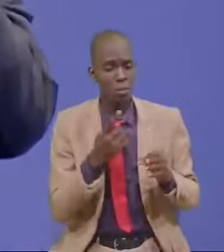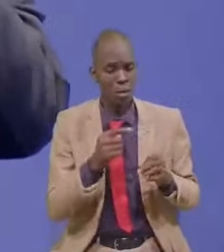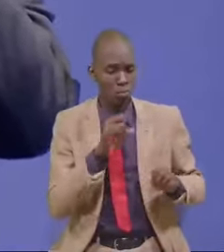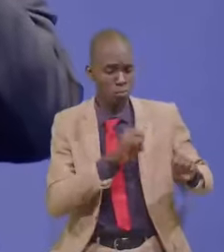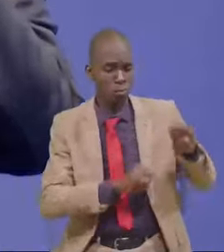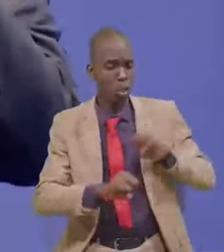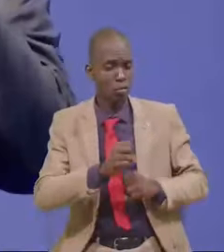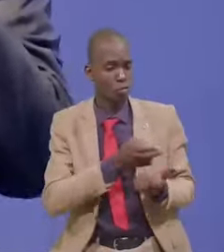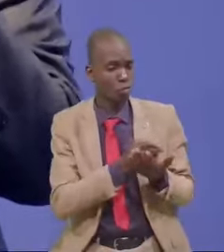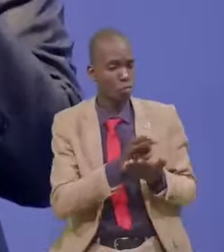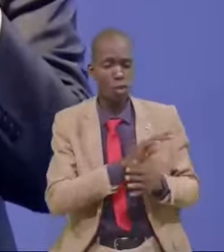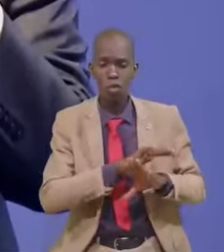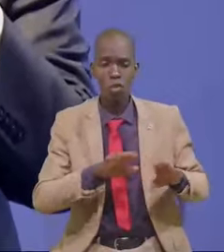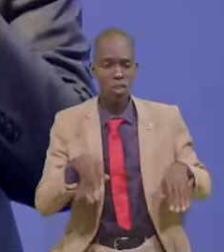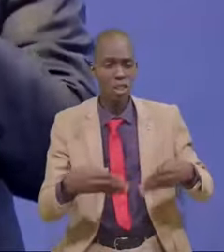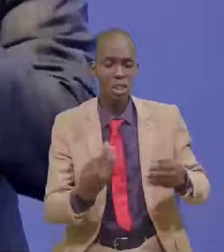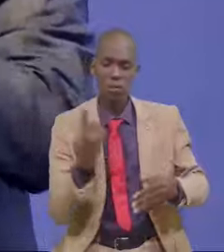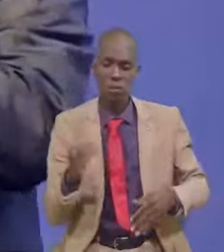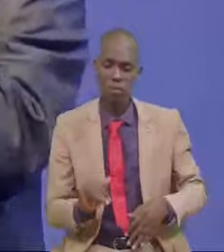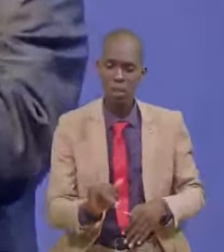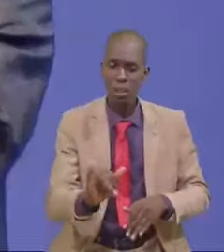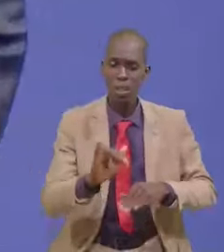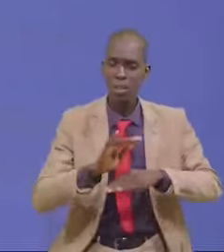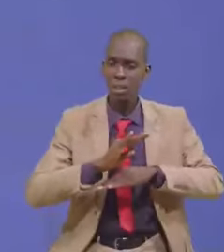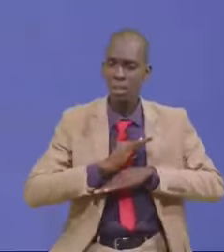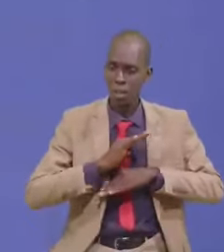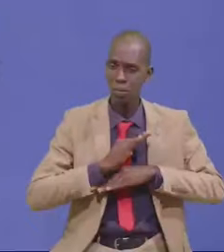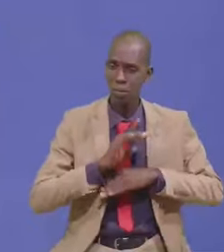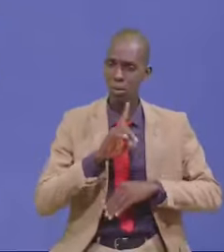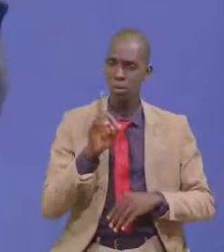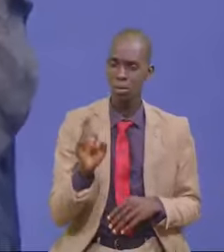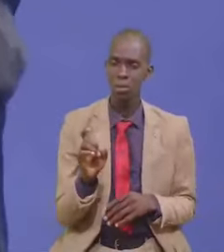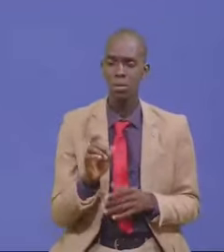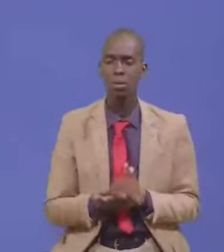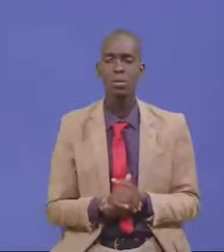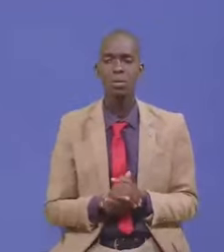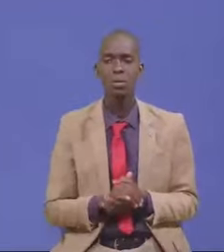Et j'ai compris que la connaissance scientifique ne donne pas la satisfaction éternelle.